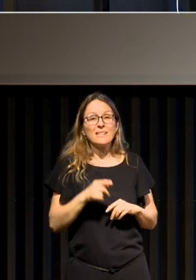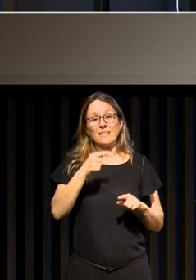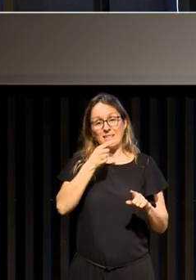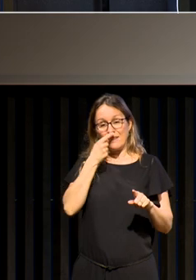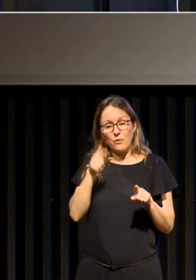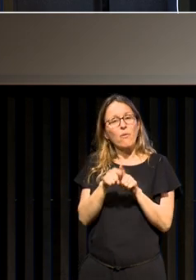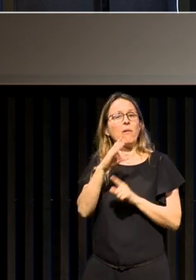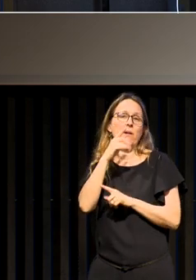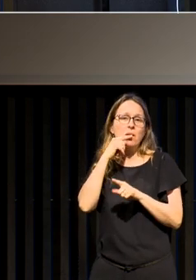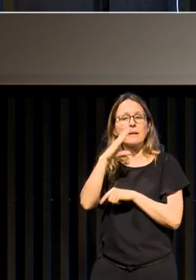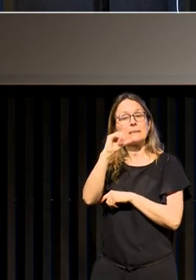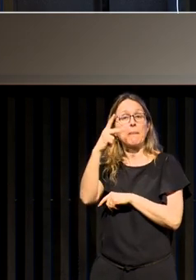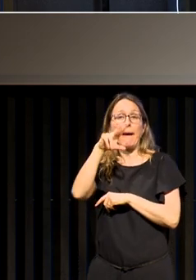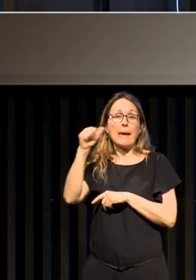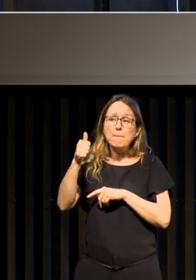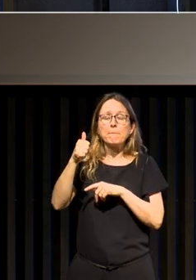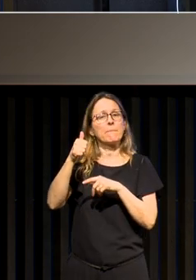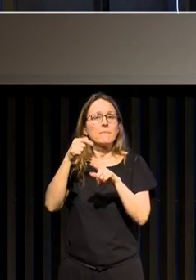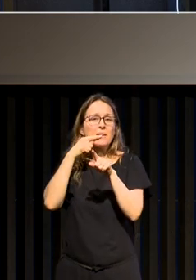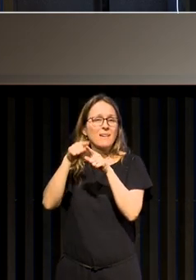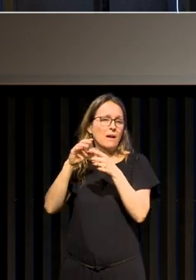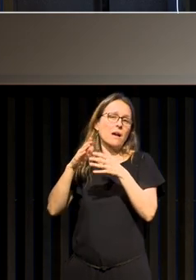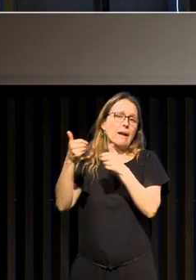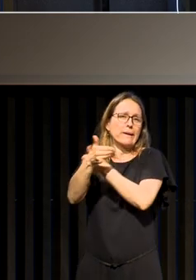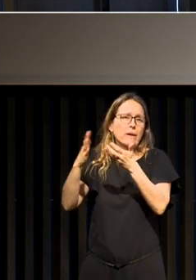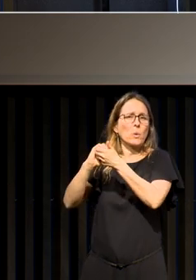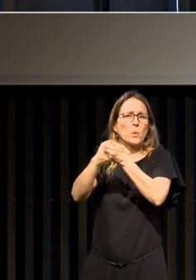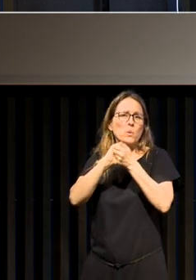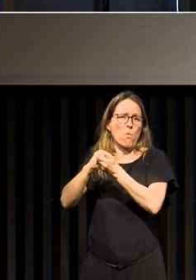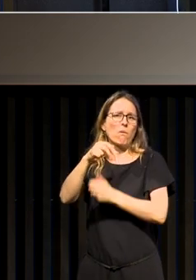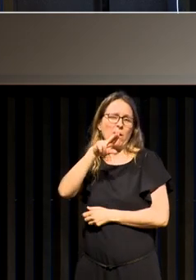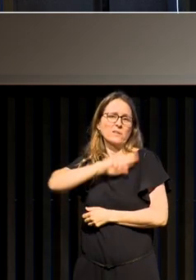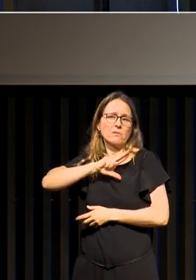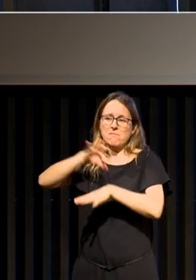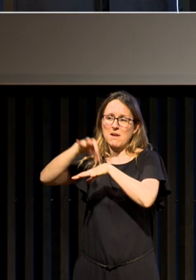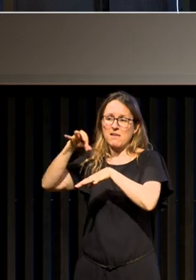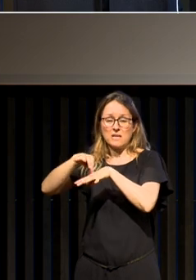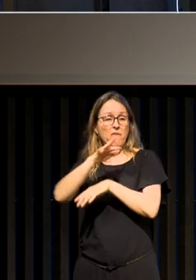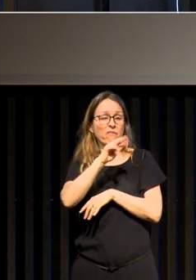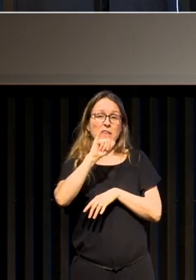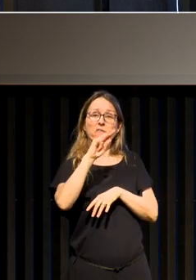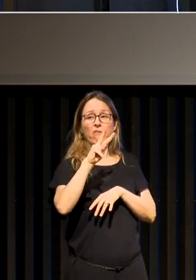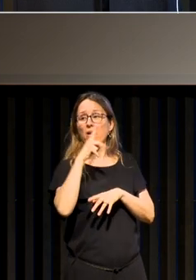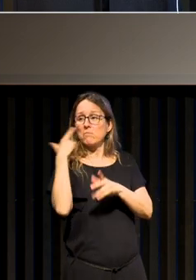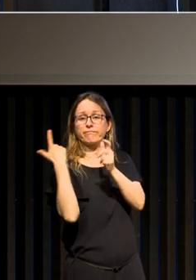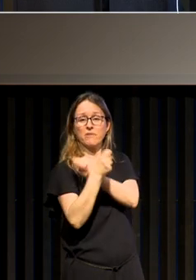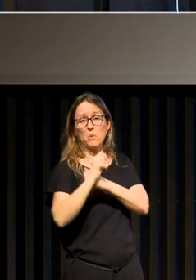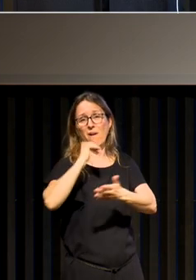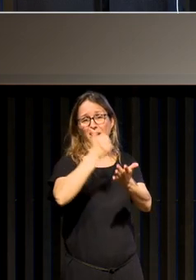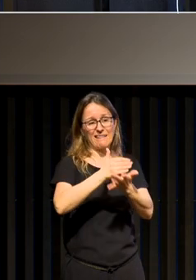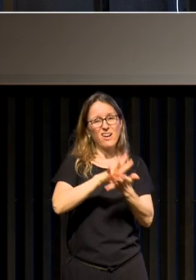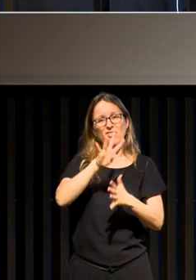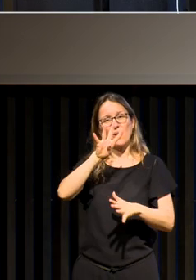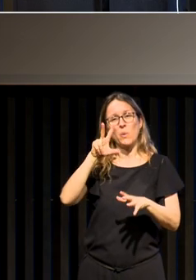caisses d'assurance maladie arrête jusqu'à présent de rembourser les FIV après 43 ans.